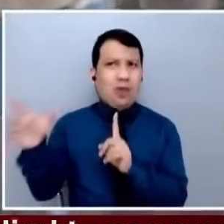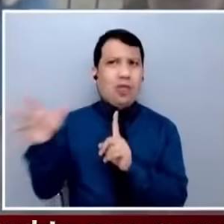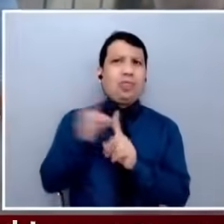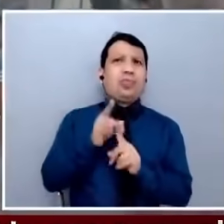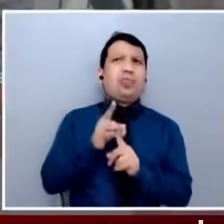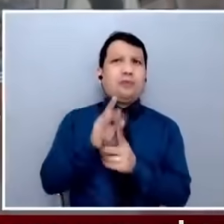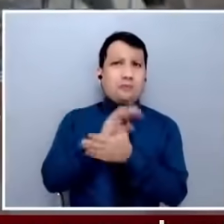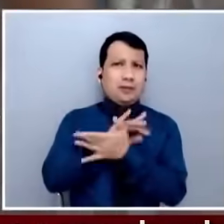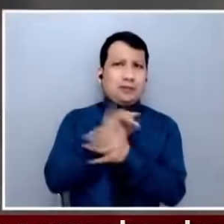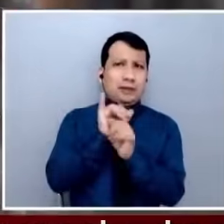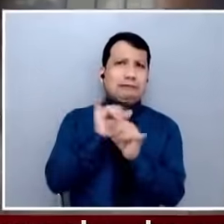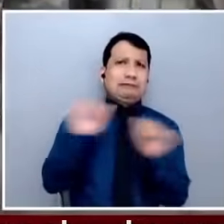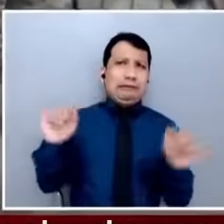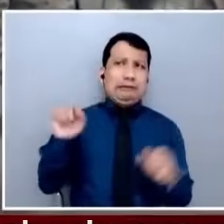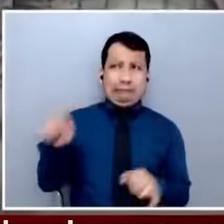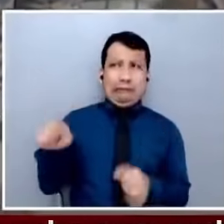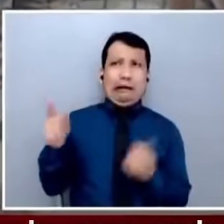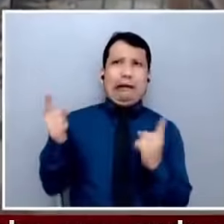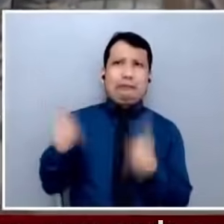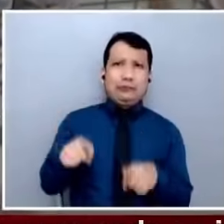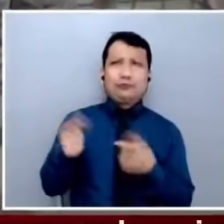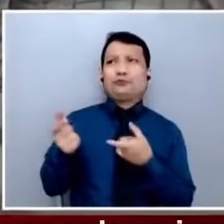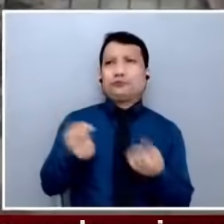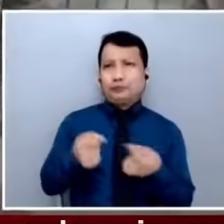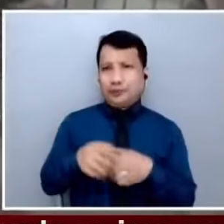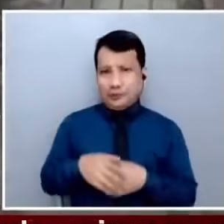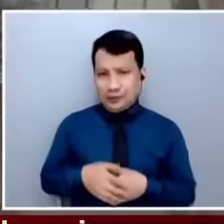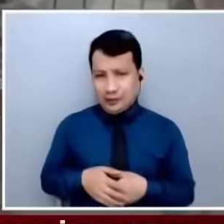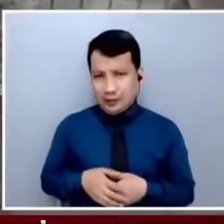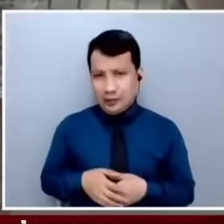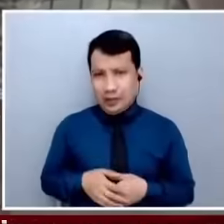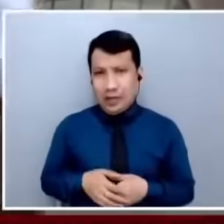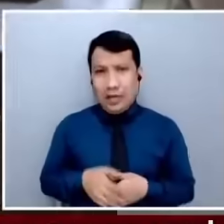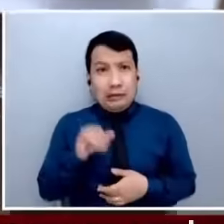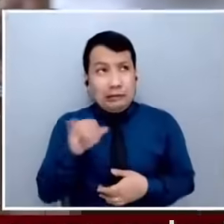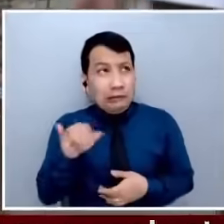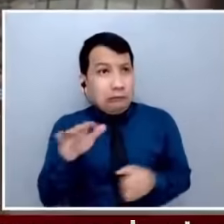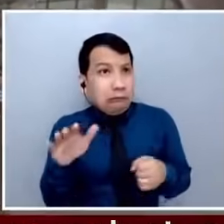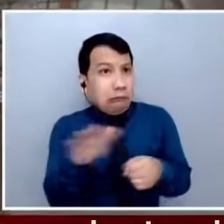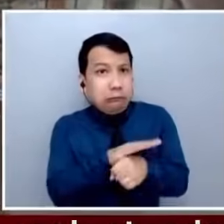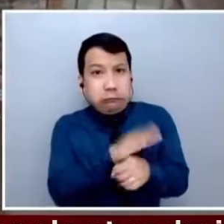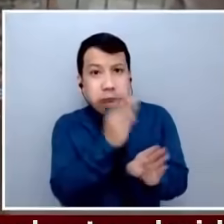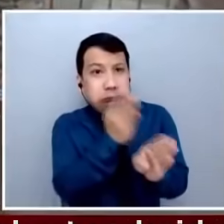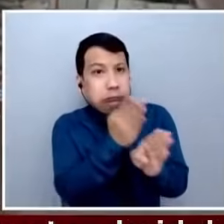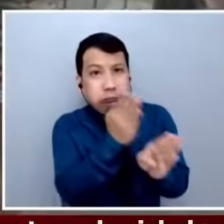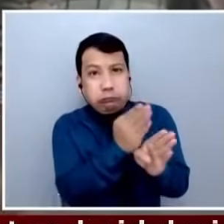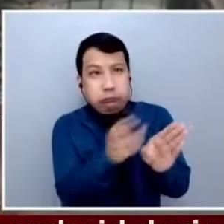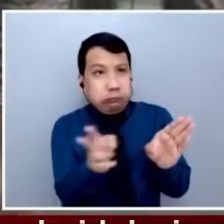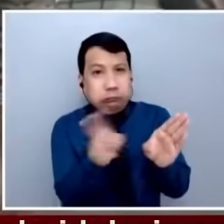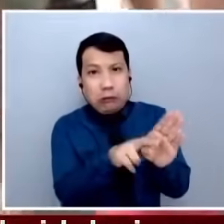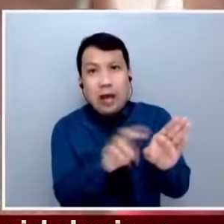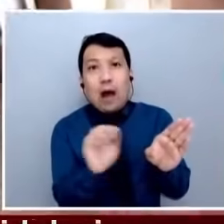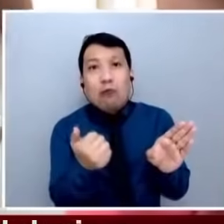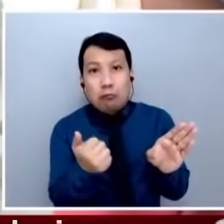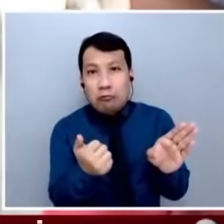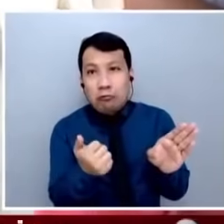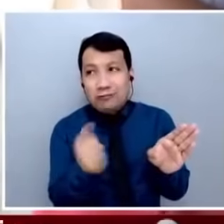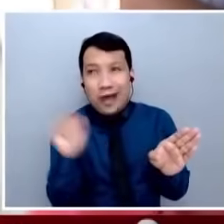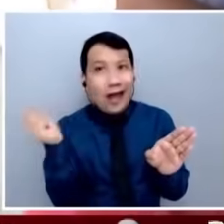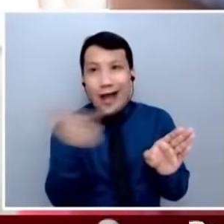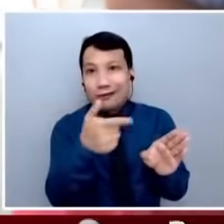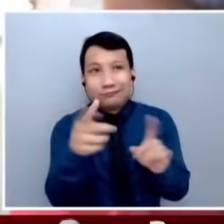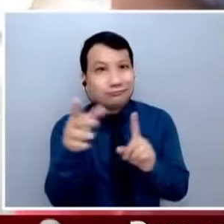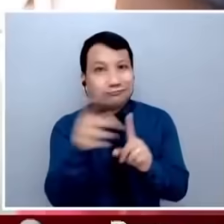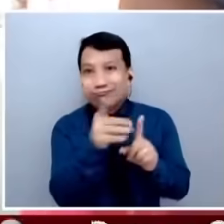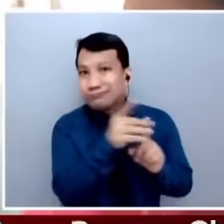kung gano'n gagawin nila. Tsaka kung pupunuin nila yung mga bus, lahat maaapektuhan. Mga konduktor,